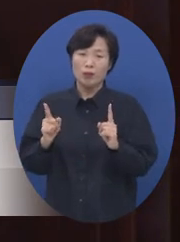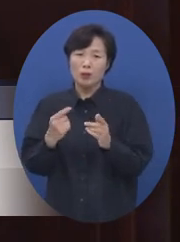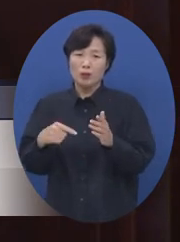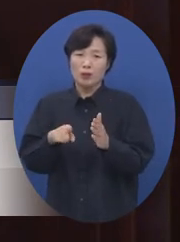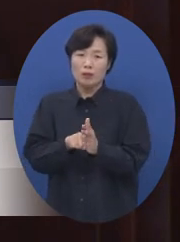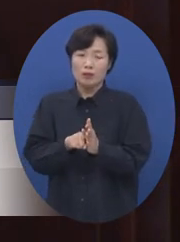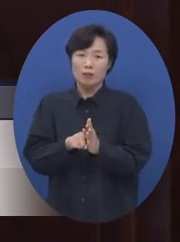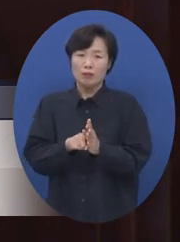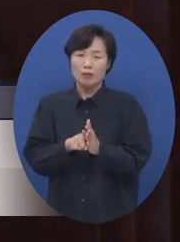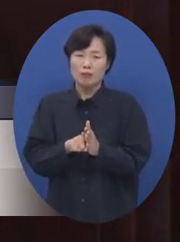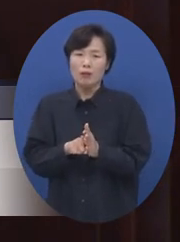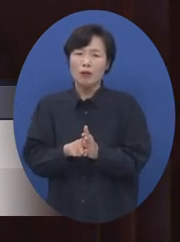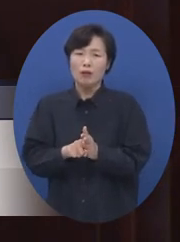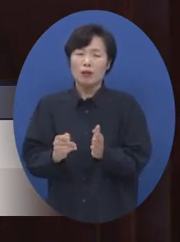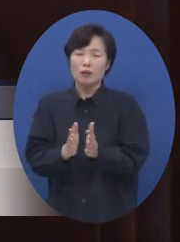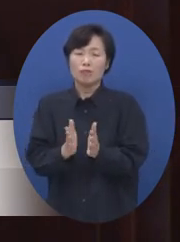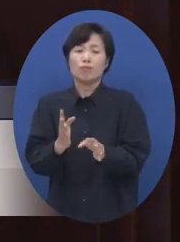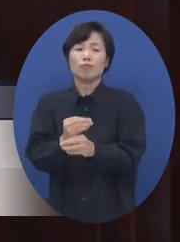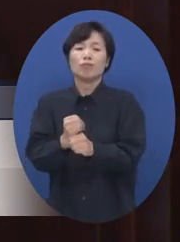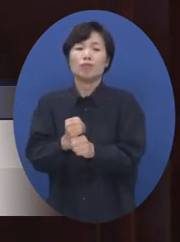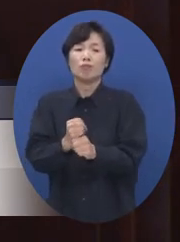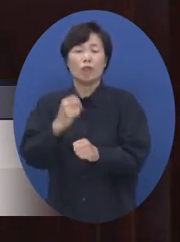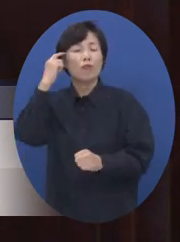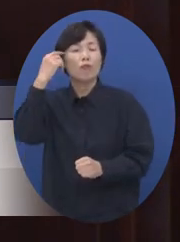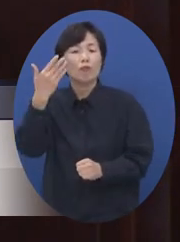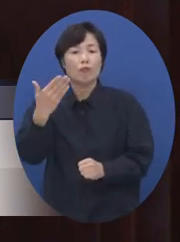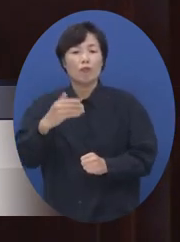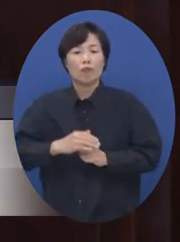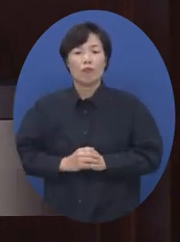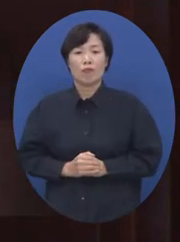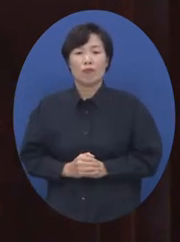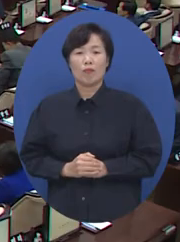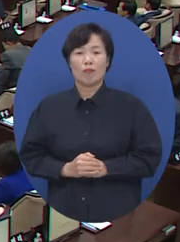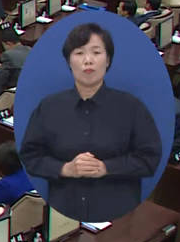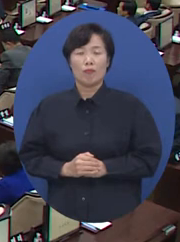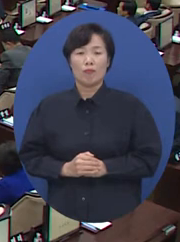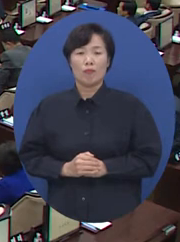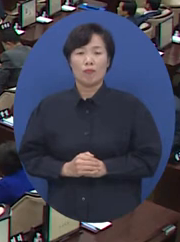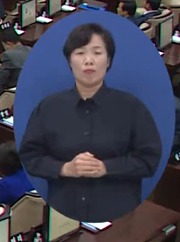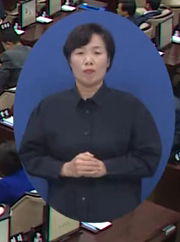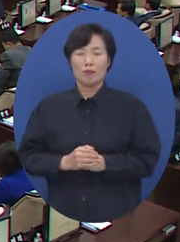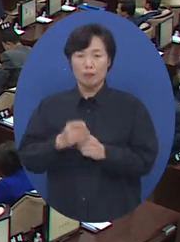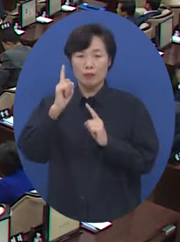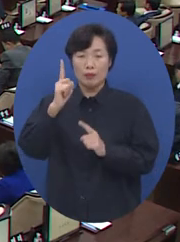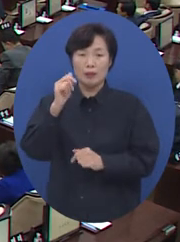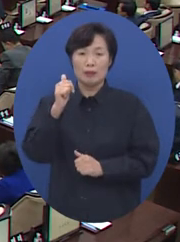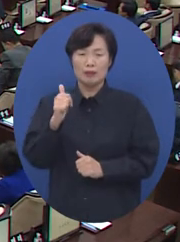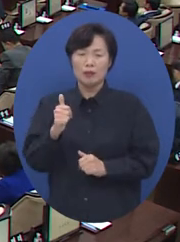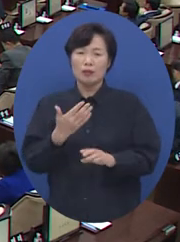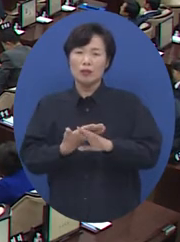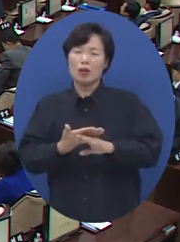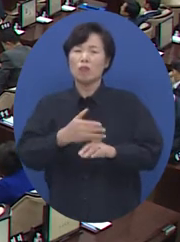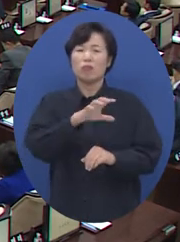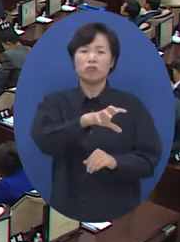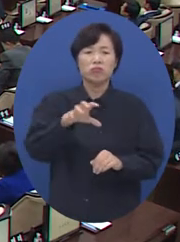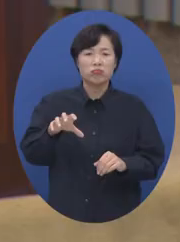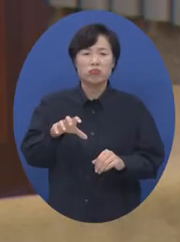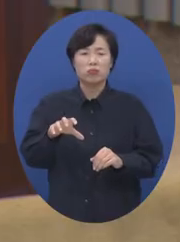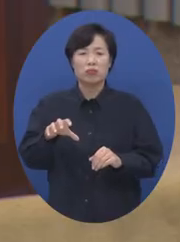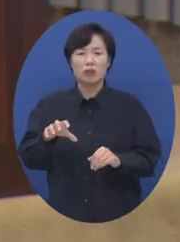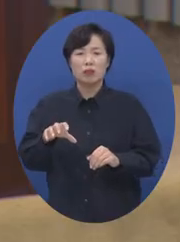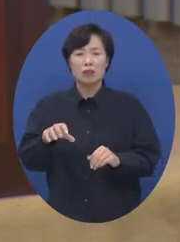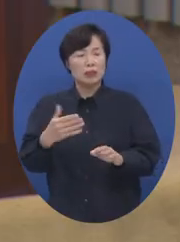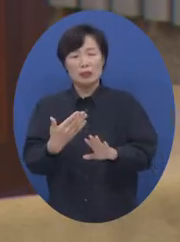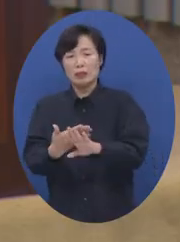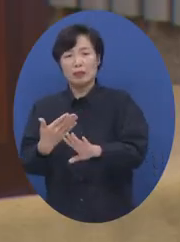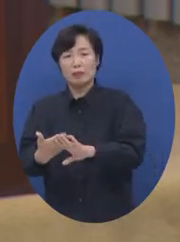것입니다. 도입 시기에 대해서 구체적으로 답변해 주시기 바랍니다. 이재명 경기도지사는 다른 지자체에서는 농가